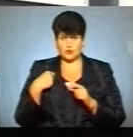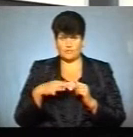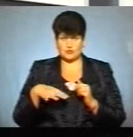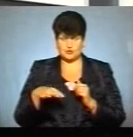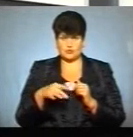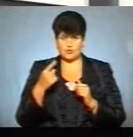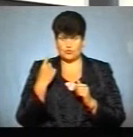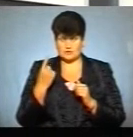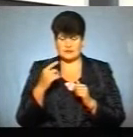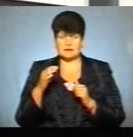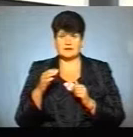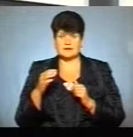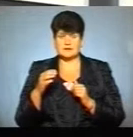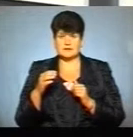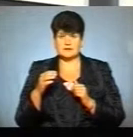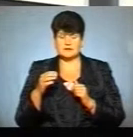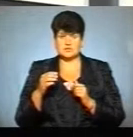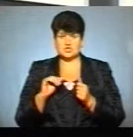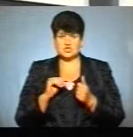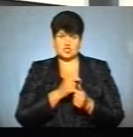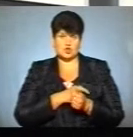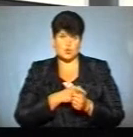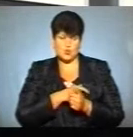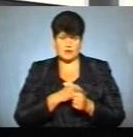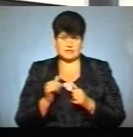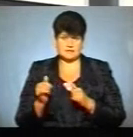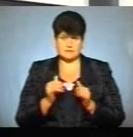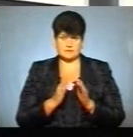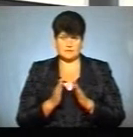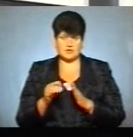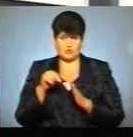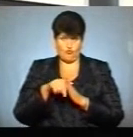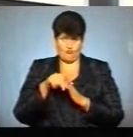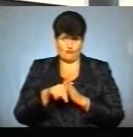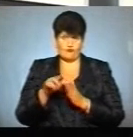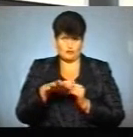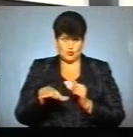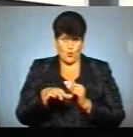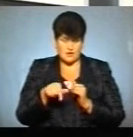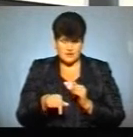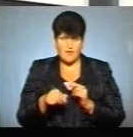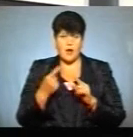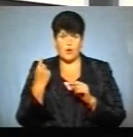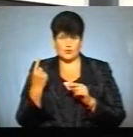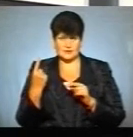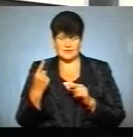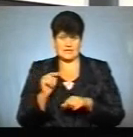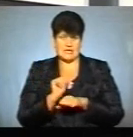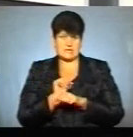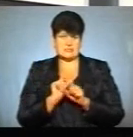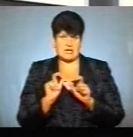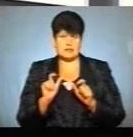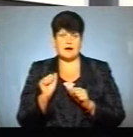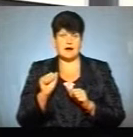один підрозділ ДСНС чергує на забезпечення безпеки в самій зоні і один на безпосередньо на станції, на